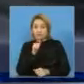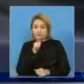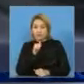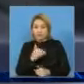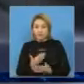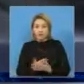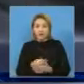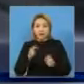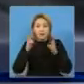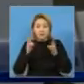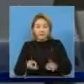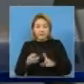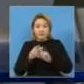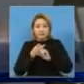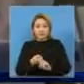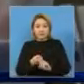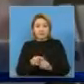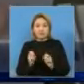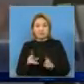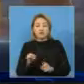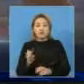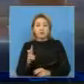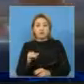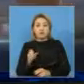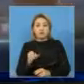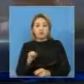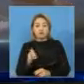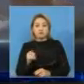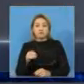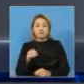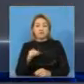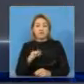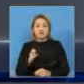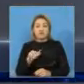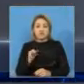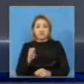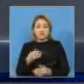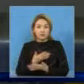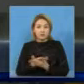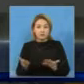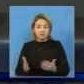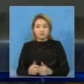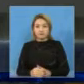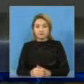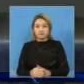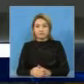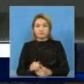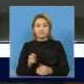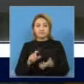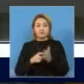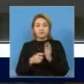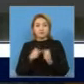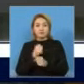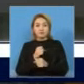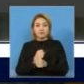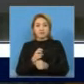на особо опасные инфекции, такие как бруцеллез, сибирская язва, холера и другие. Лаборатория работает